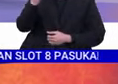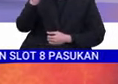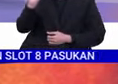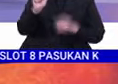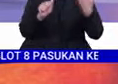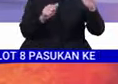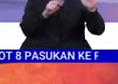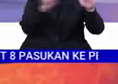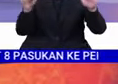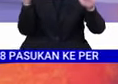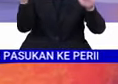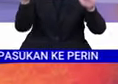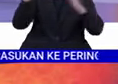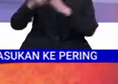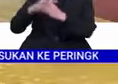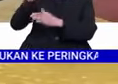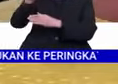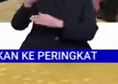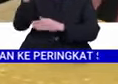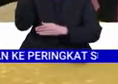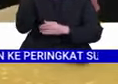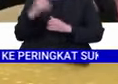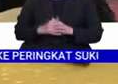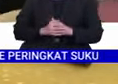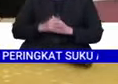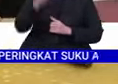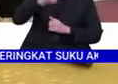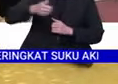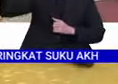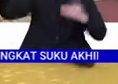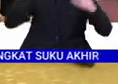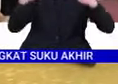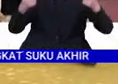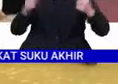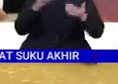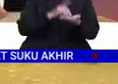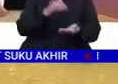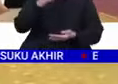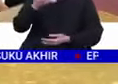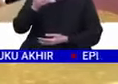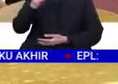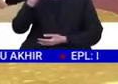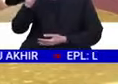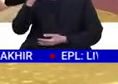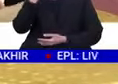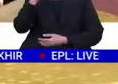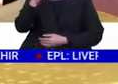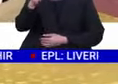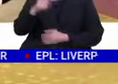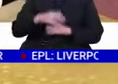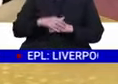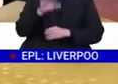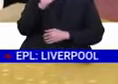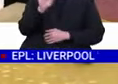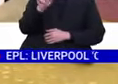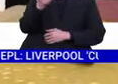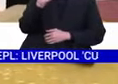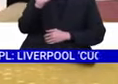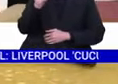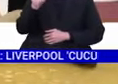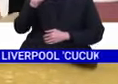15 hingga 17 March Selalu Mengalah kesehatannya grade atau dokter Yi berkata 165